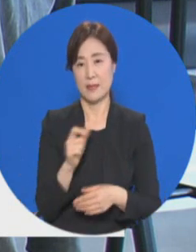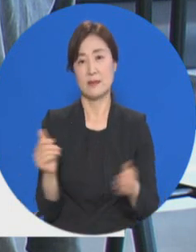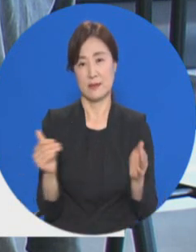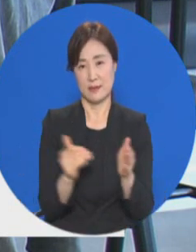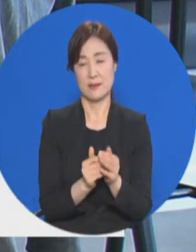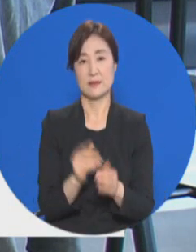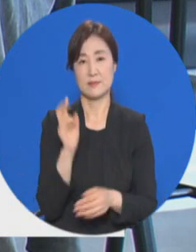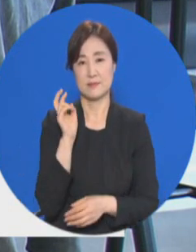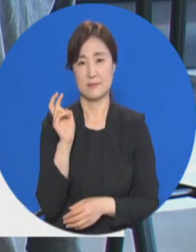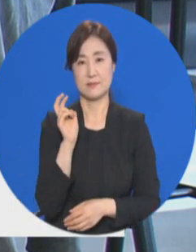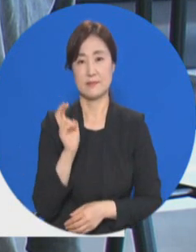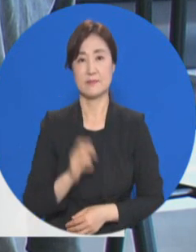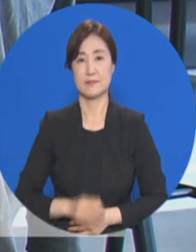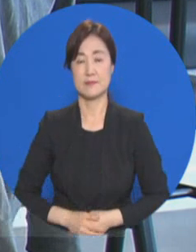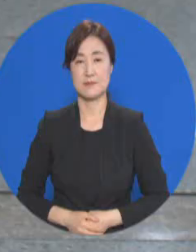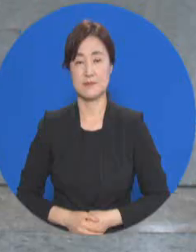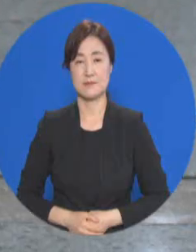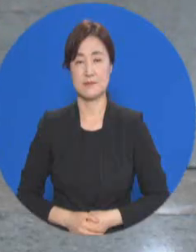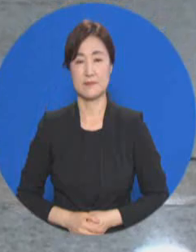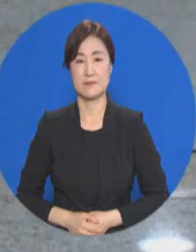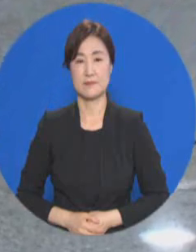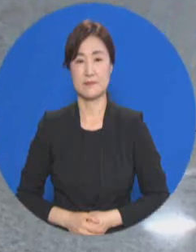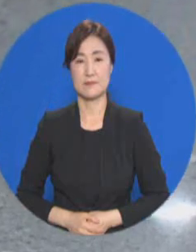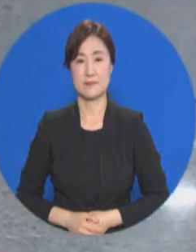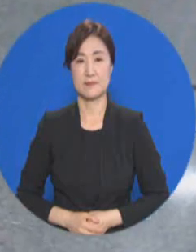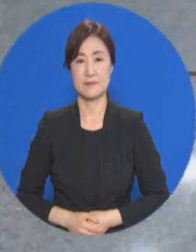일이 되지 않았을까라는 생각이.